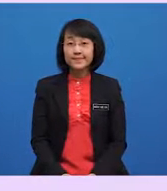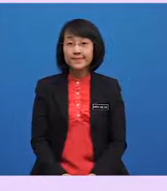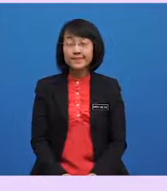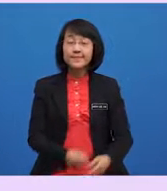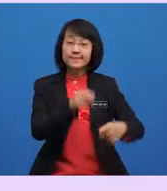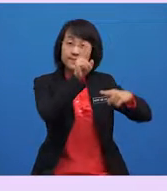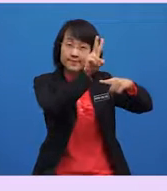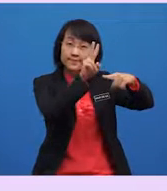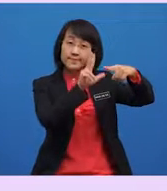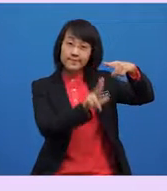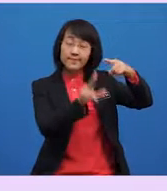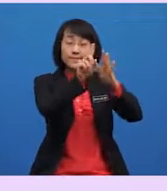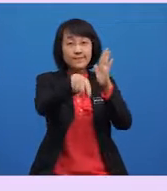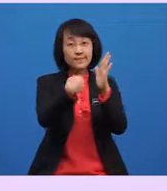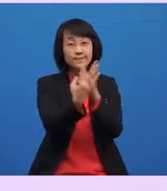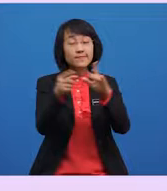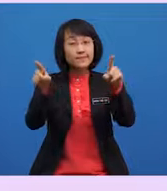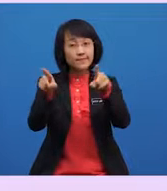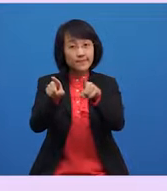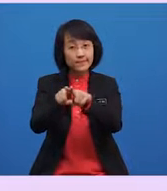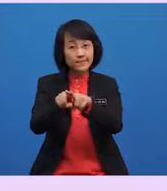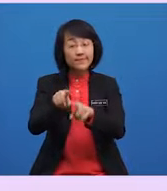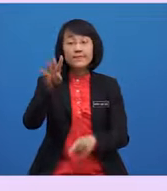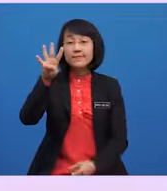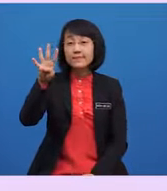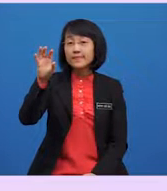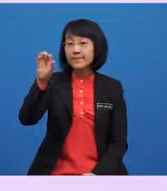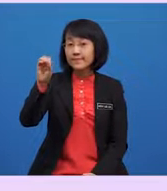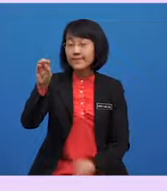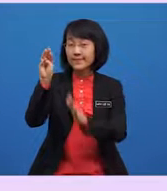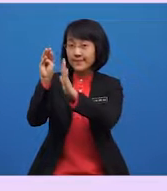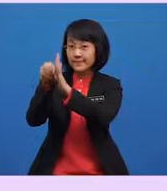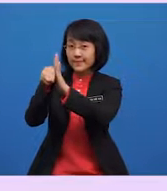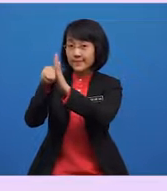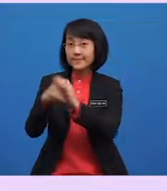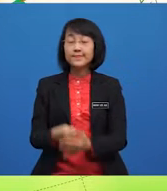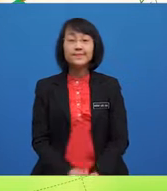2/3 jam sama dengan 40 minit.